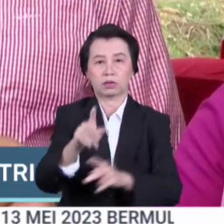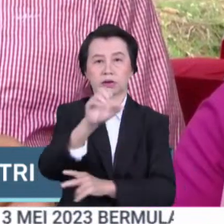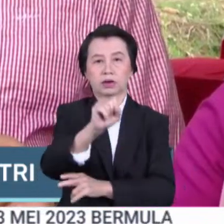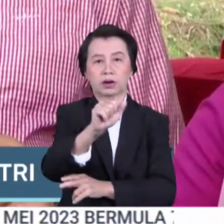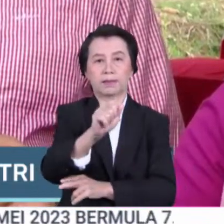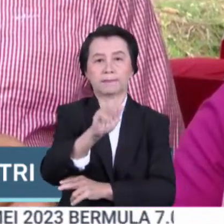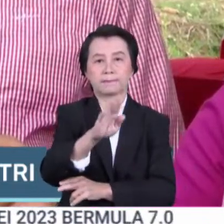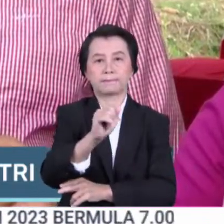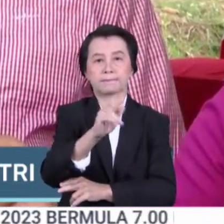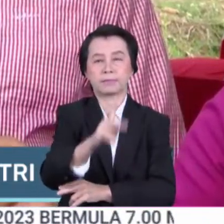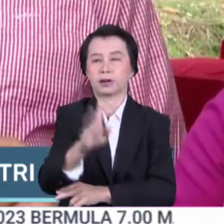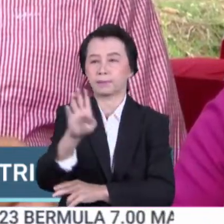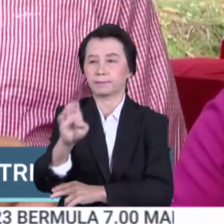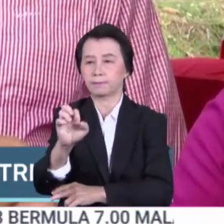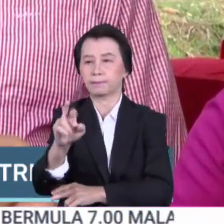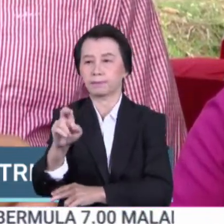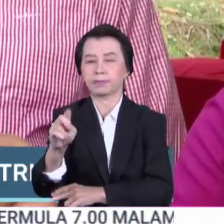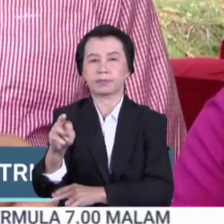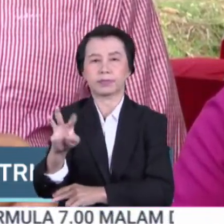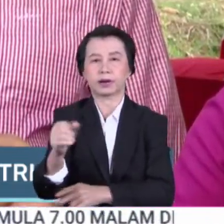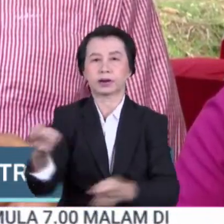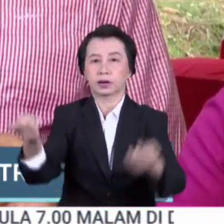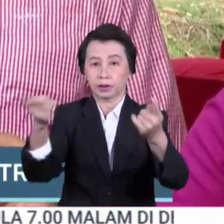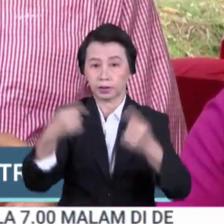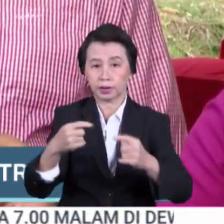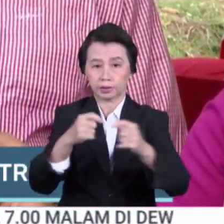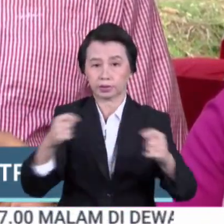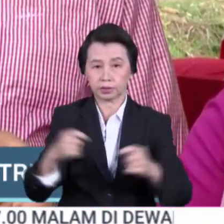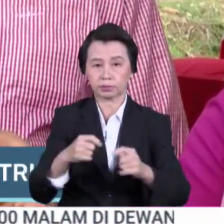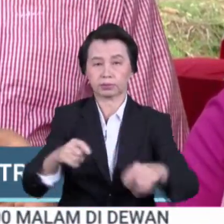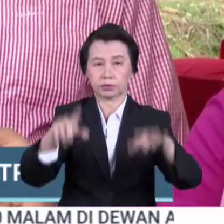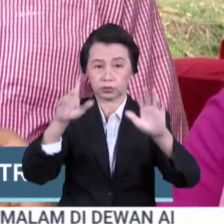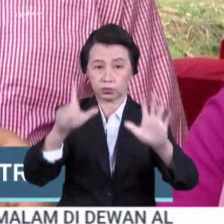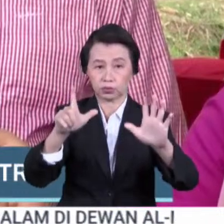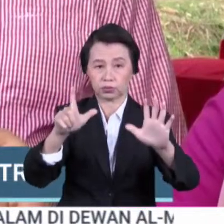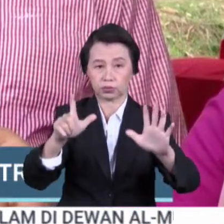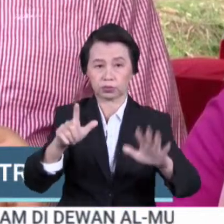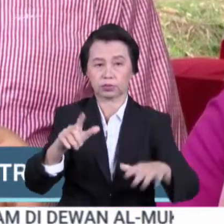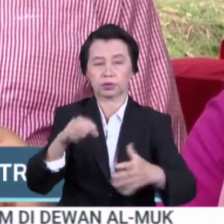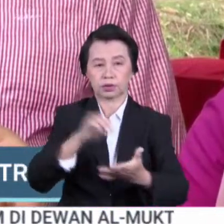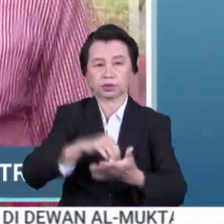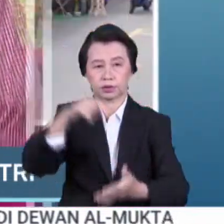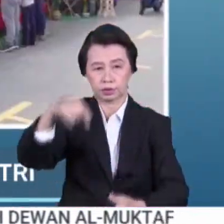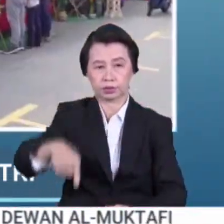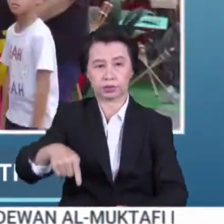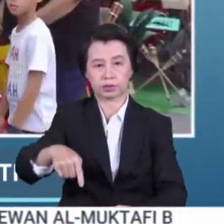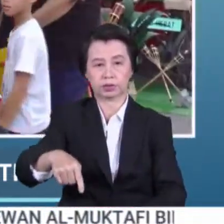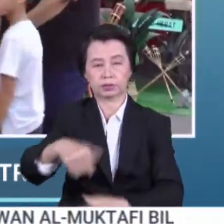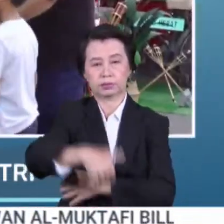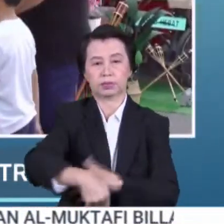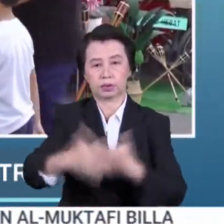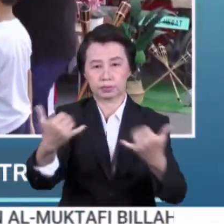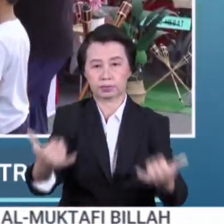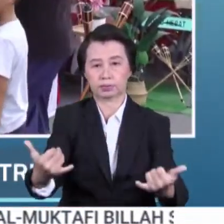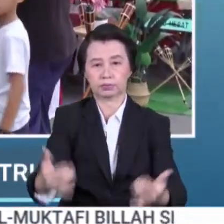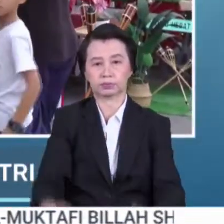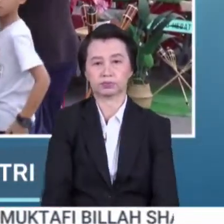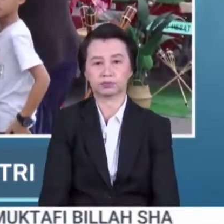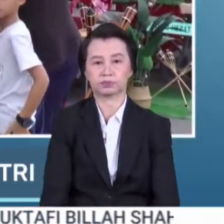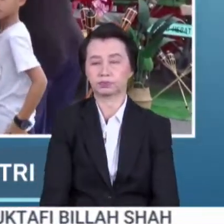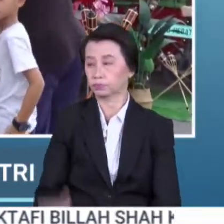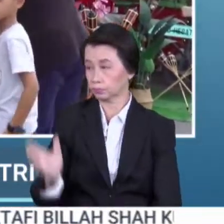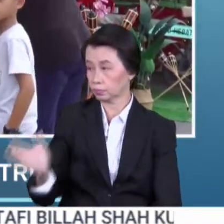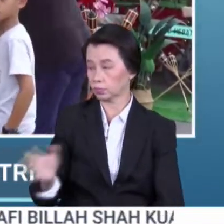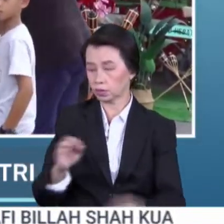untuk datang bersama-sama ke lokasi ketujuh jelajah kita Selangor Aidilfitri, iaitu di daerah Sabak Bernam di malam ini. Datuk Seri, ini di lokasi